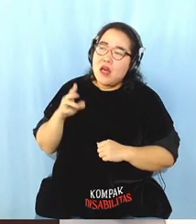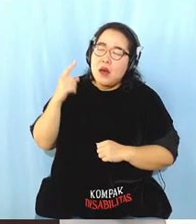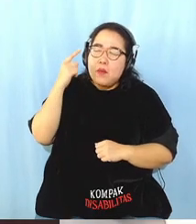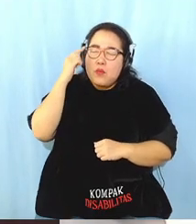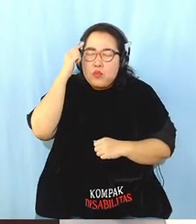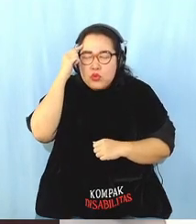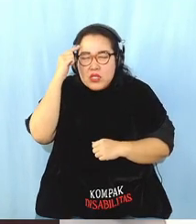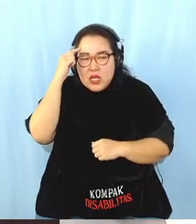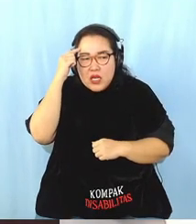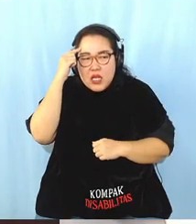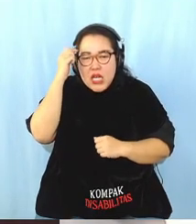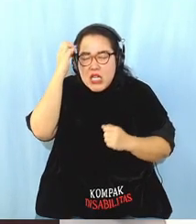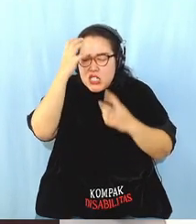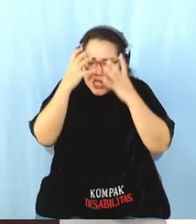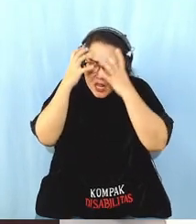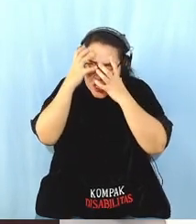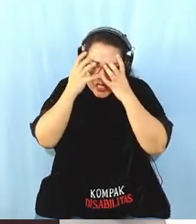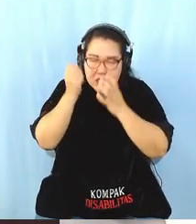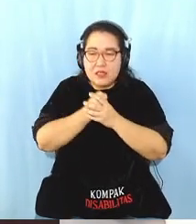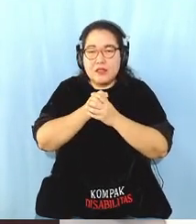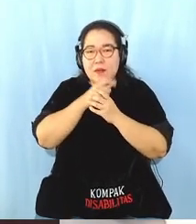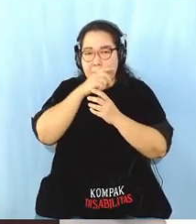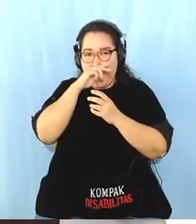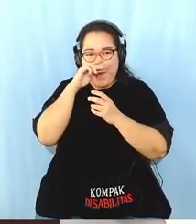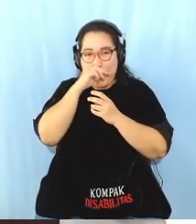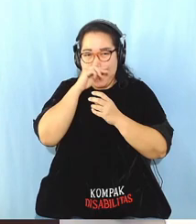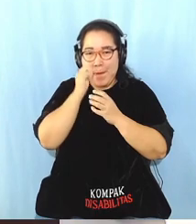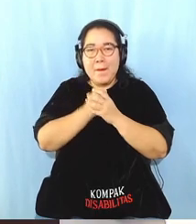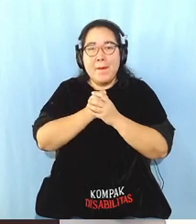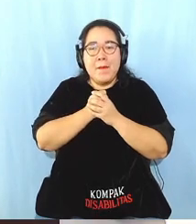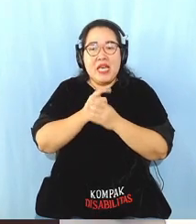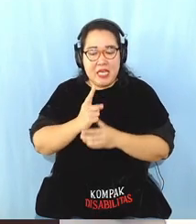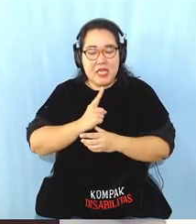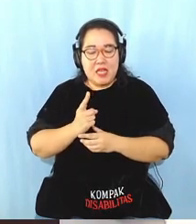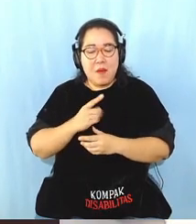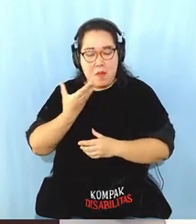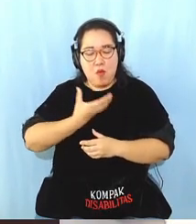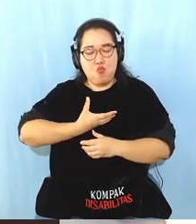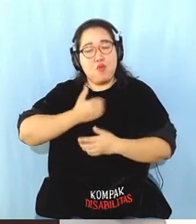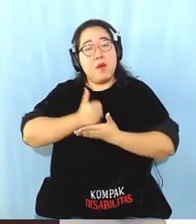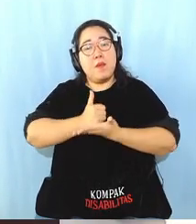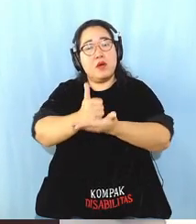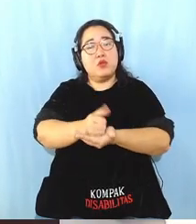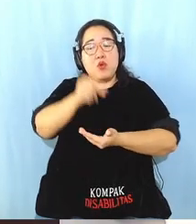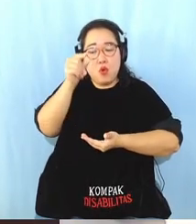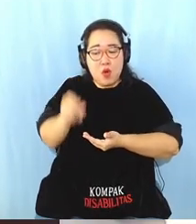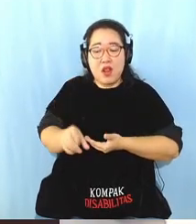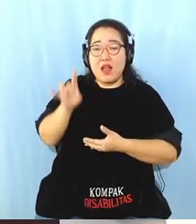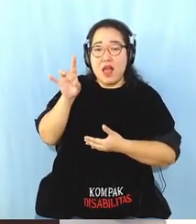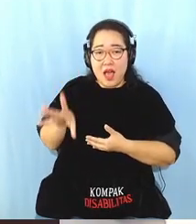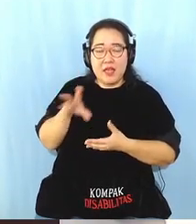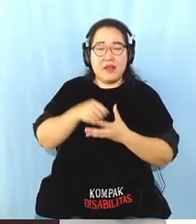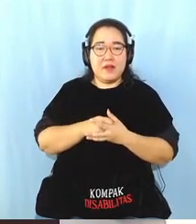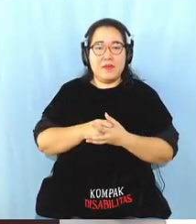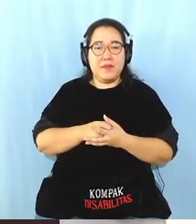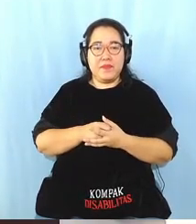dia? Sehingga doanya mungkin, "Allahku, ya Allahku," barangkali di situ dia menyaksikan